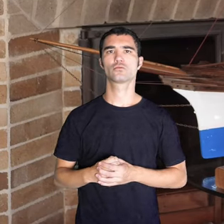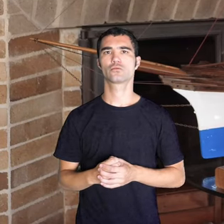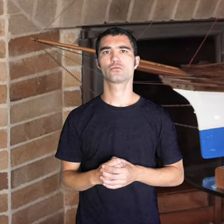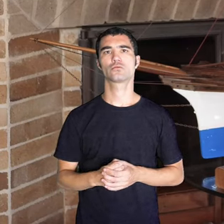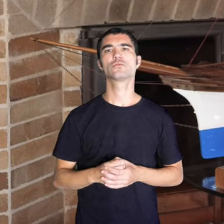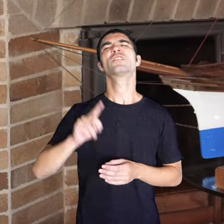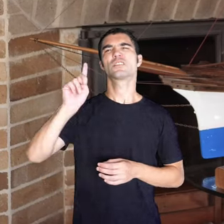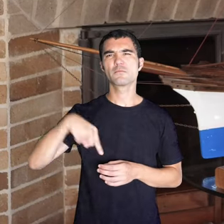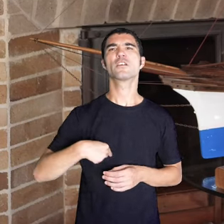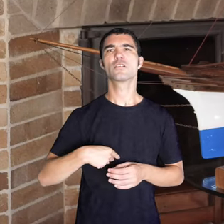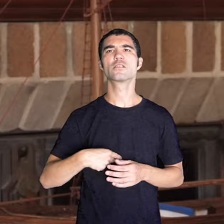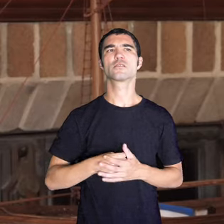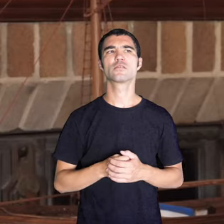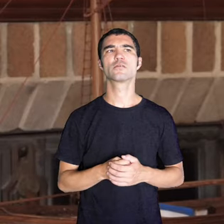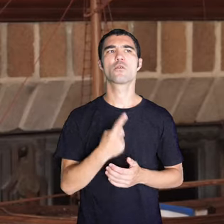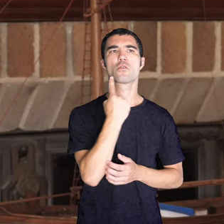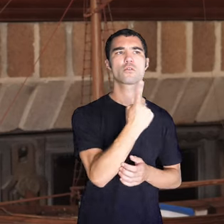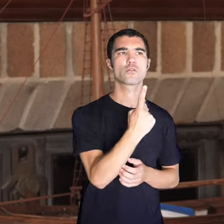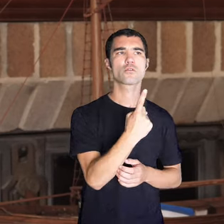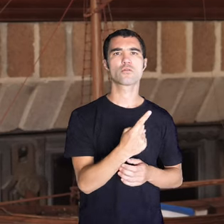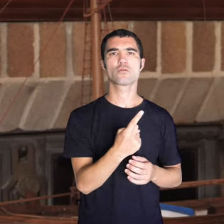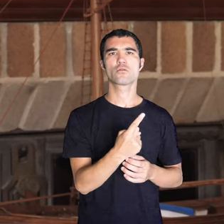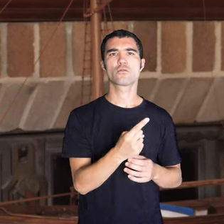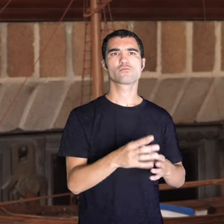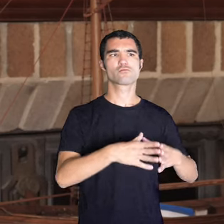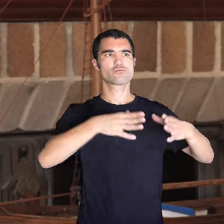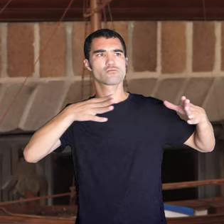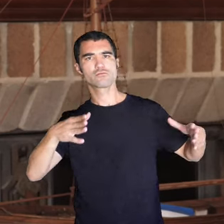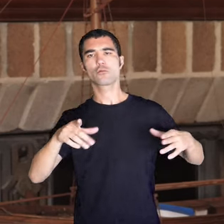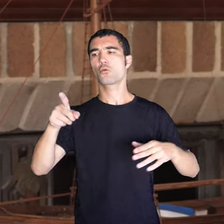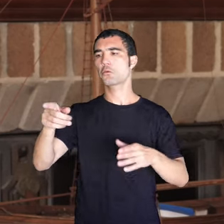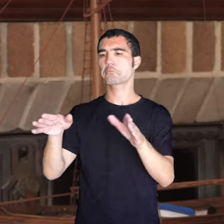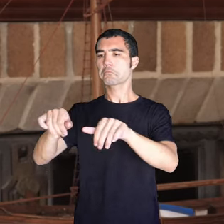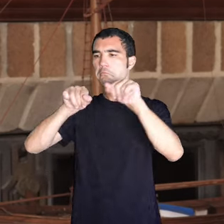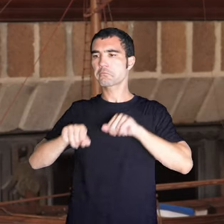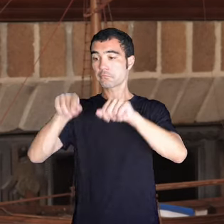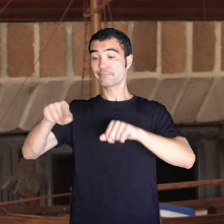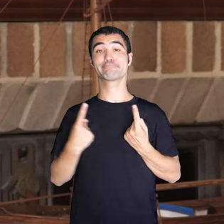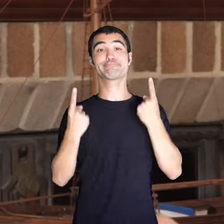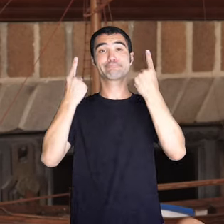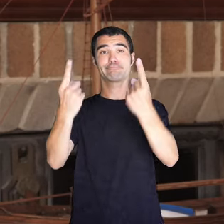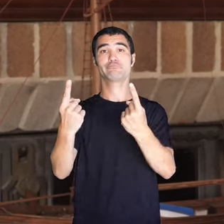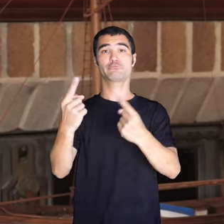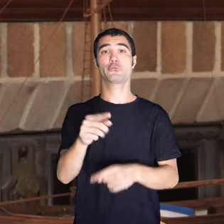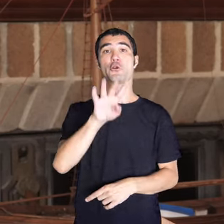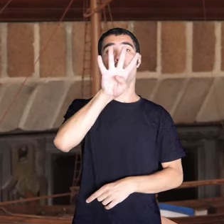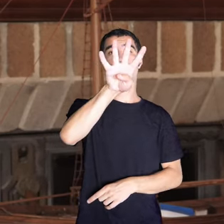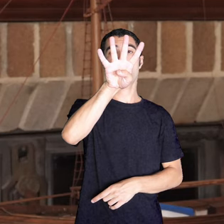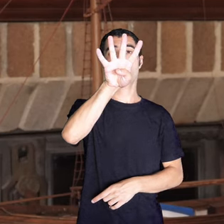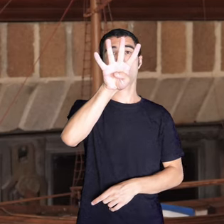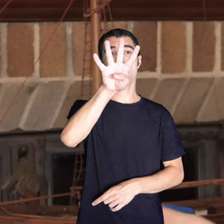i un arnaip i un botet, que va ser el primer que vaig fer, un botet de debes